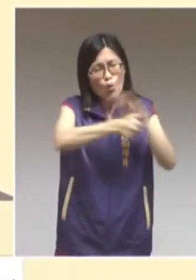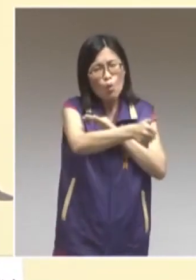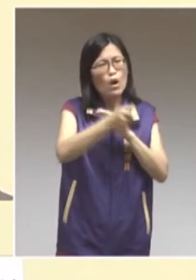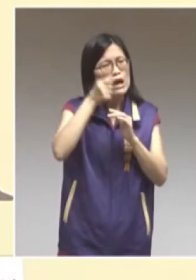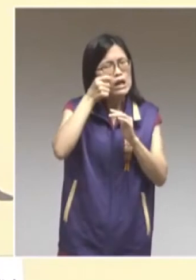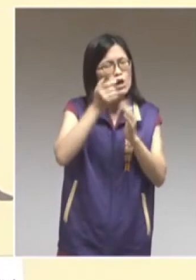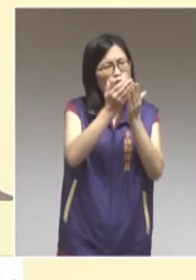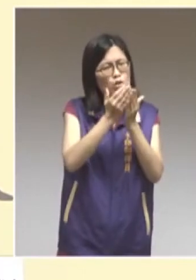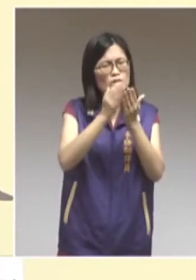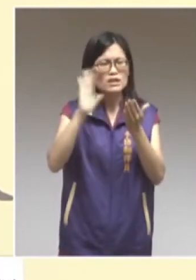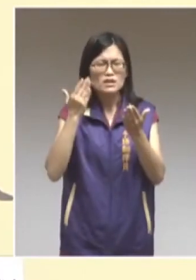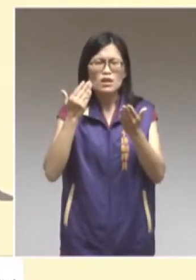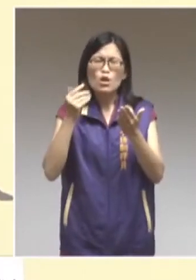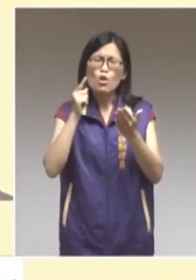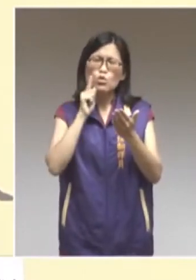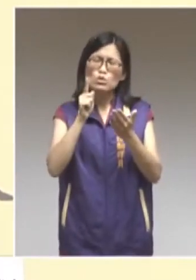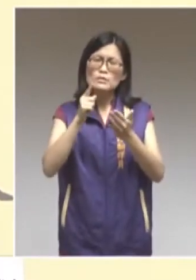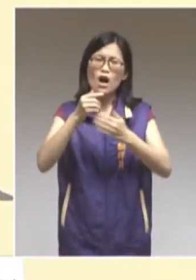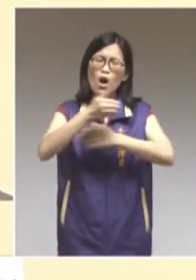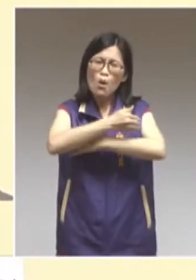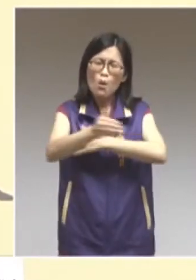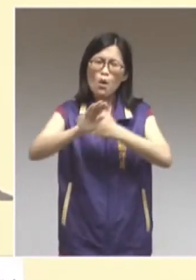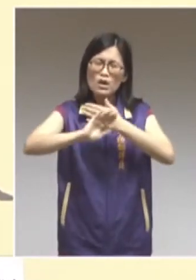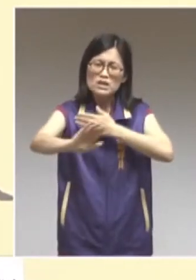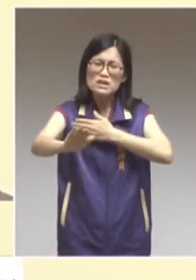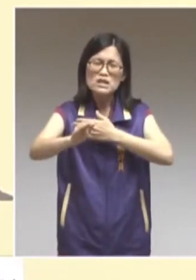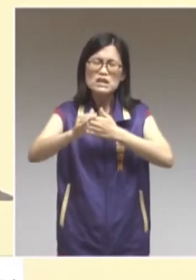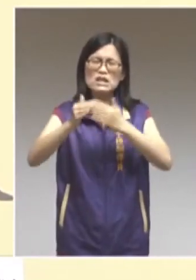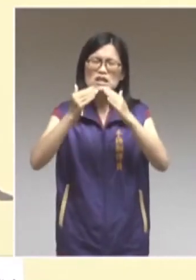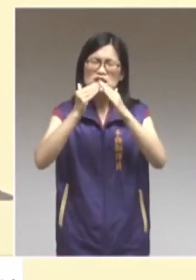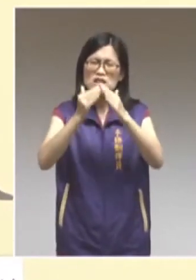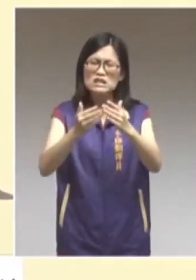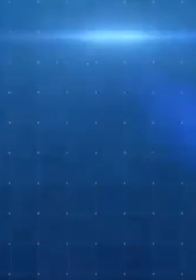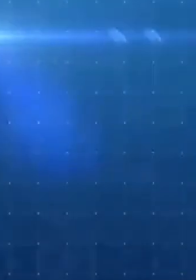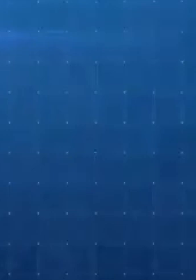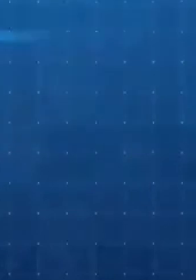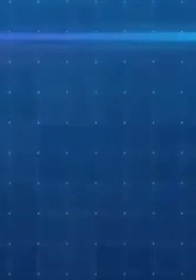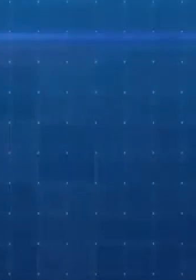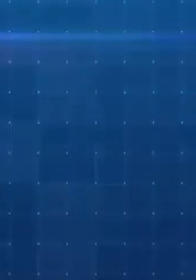应该不构成为跨县市移动参加聚会的一个状况。以上说明。